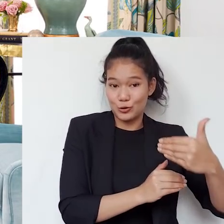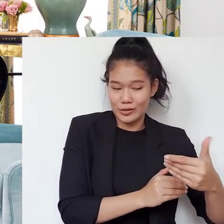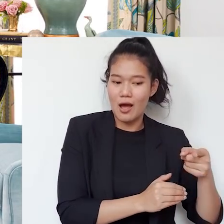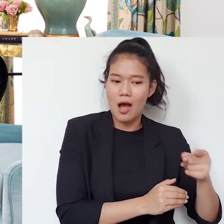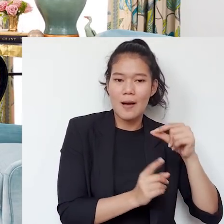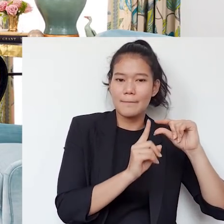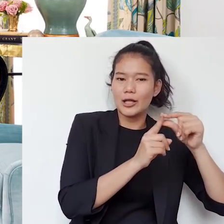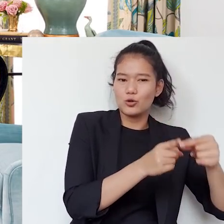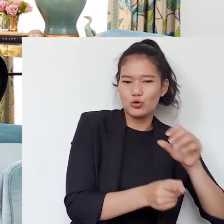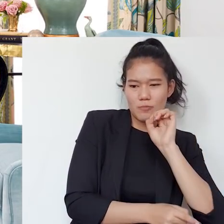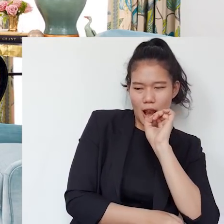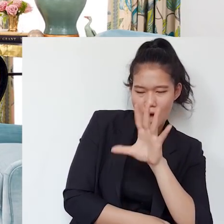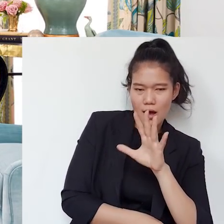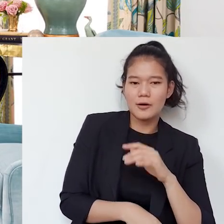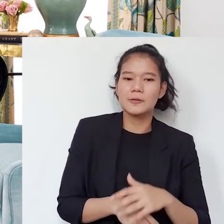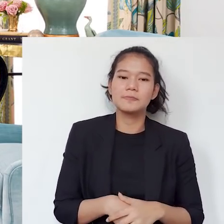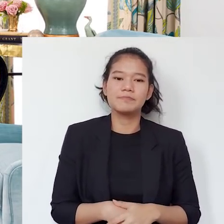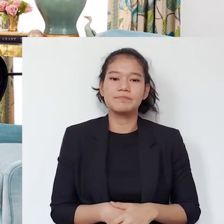bahwa